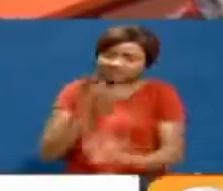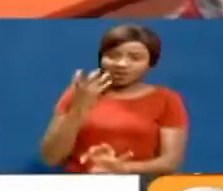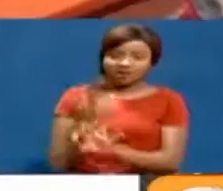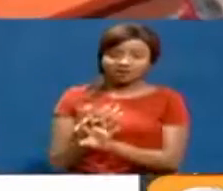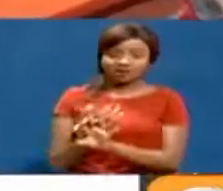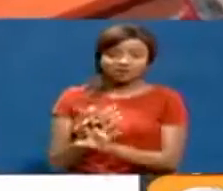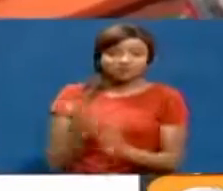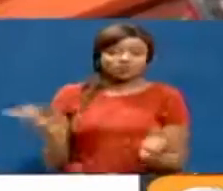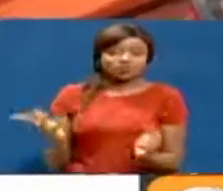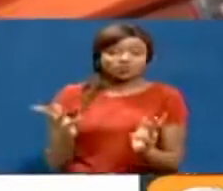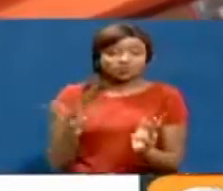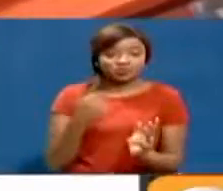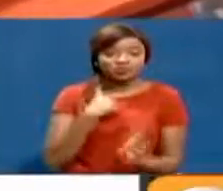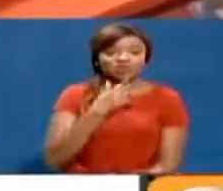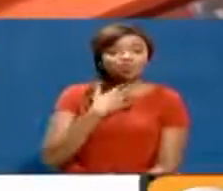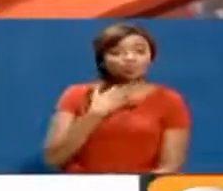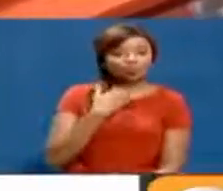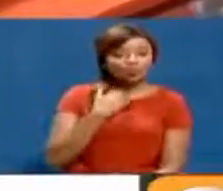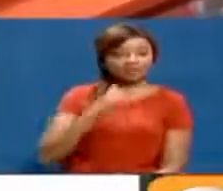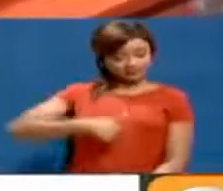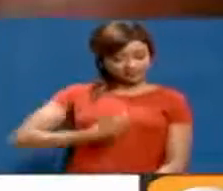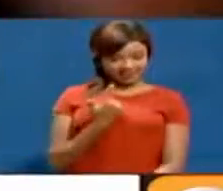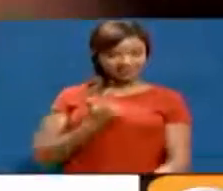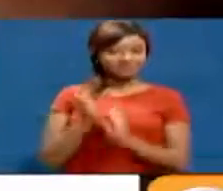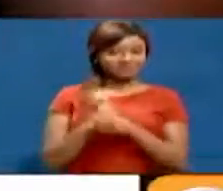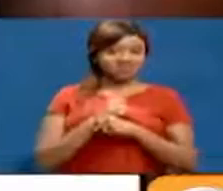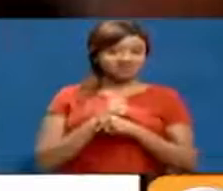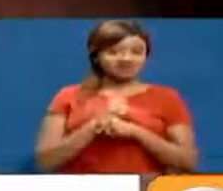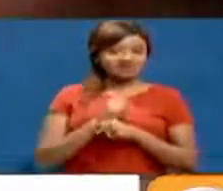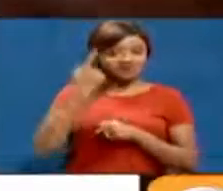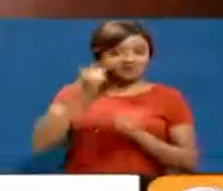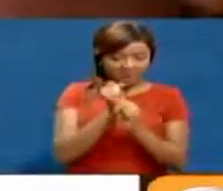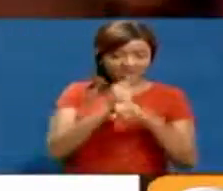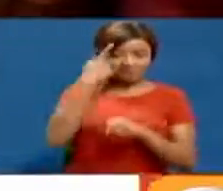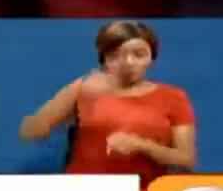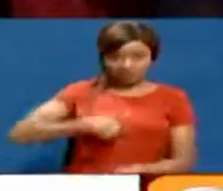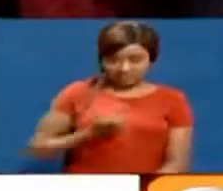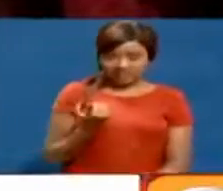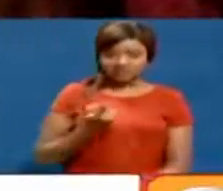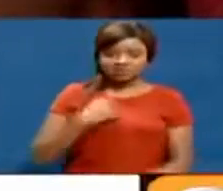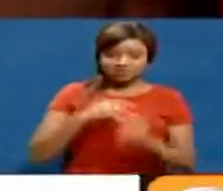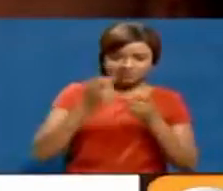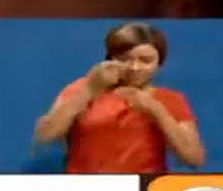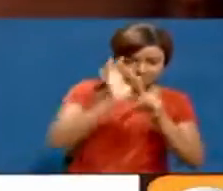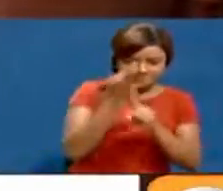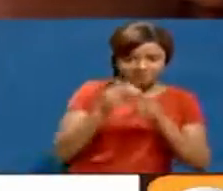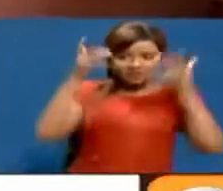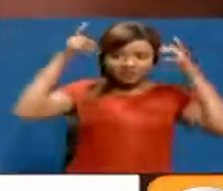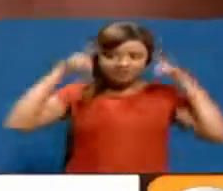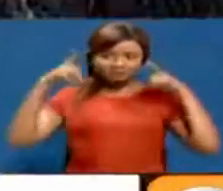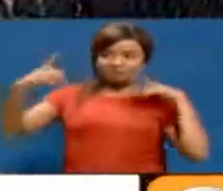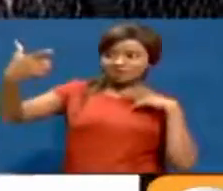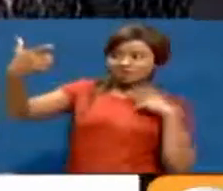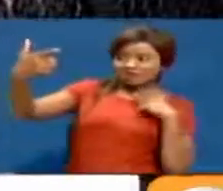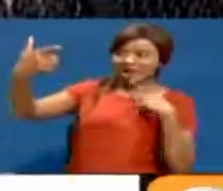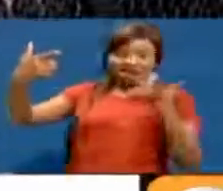kabisa. So number one nilikuwa nikuwe customer mimi mwenyewe kwangu. So vile nilitengeneza, nikaanza kupiga picha naweka kwa mitandao,